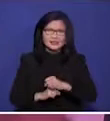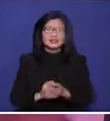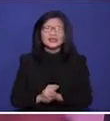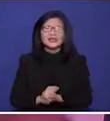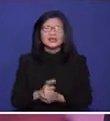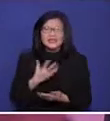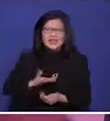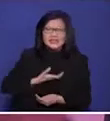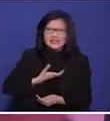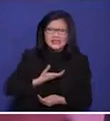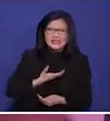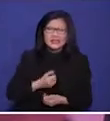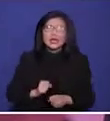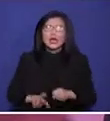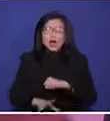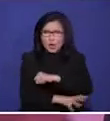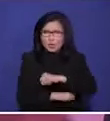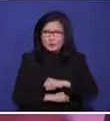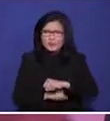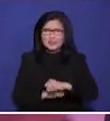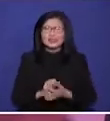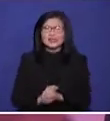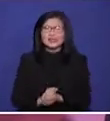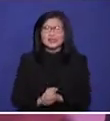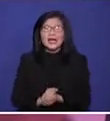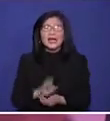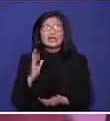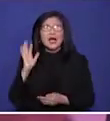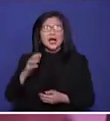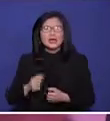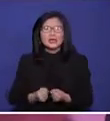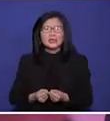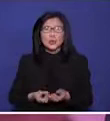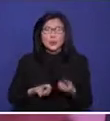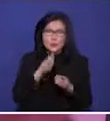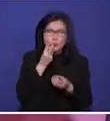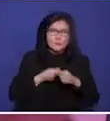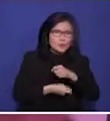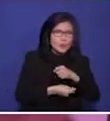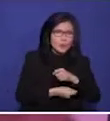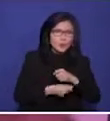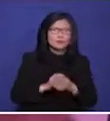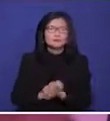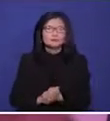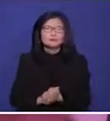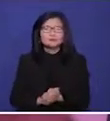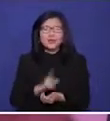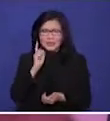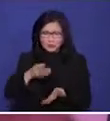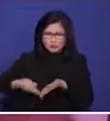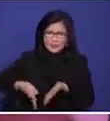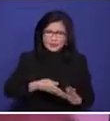oleh godaan-godaan koruptor atau yang akan menyogok dan akan mempengaruhi dia. Ini strategi